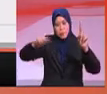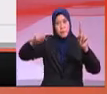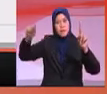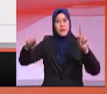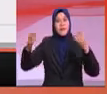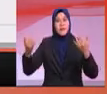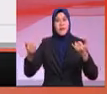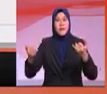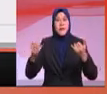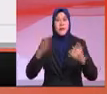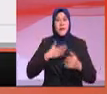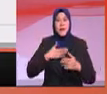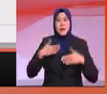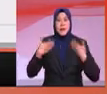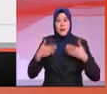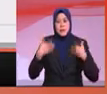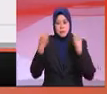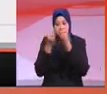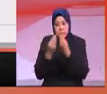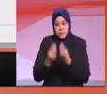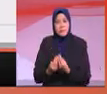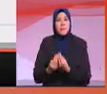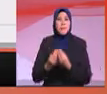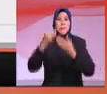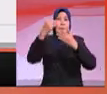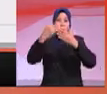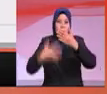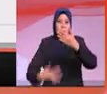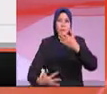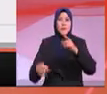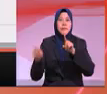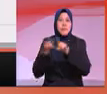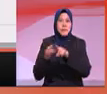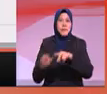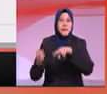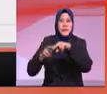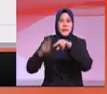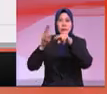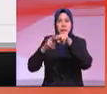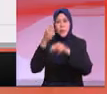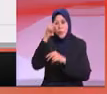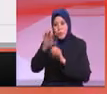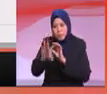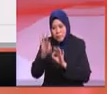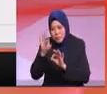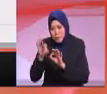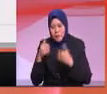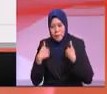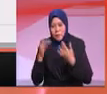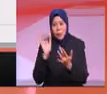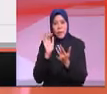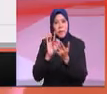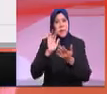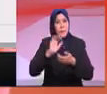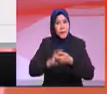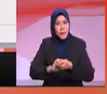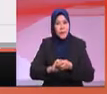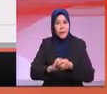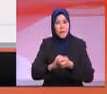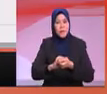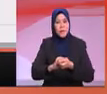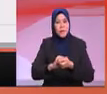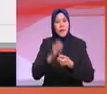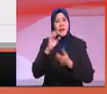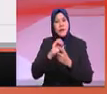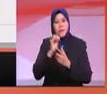data-data daripada MySejahtera juga meningkat. Jadi untuk kita mengesan kes-kes yang telah ada kontak rapat kepada